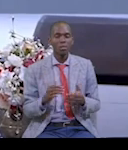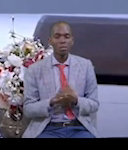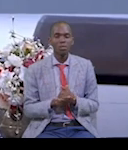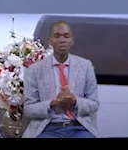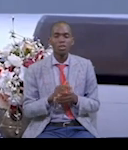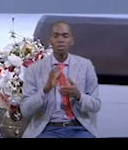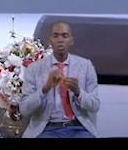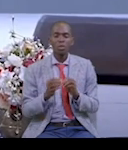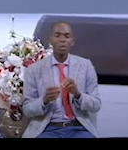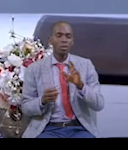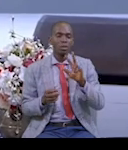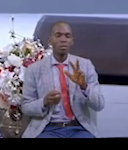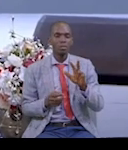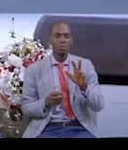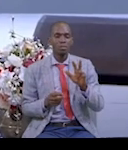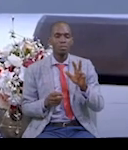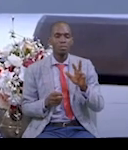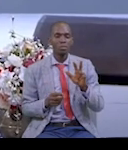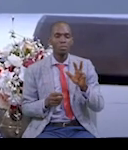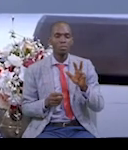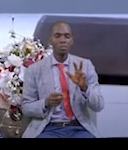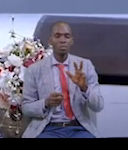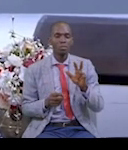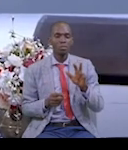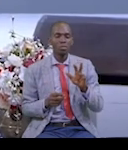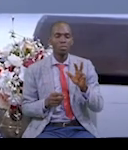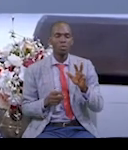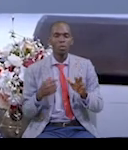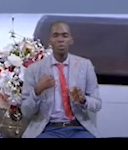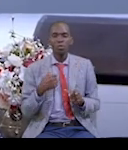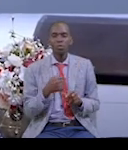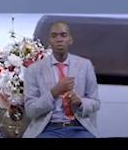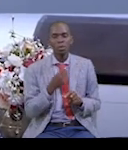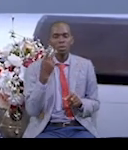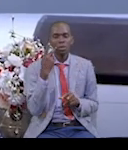వెళ్దామా? మూడో అంశం. The Lord were looking at